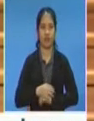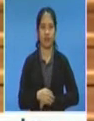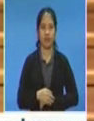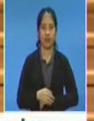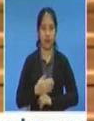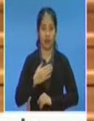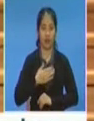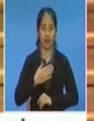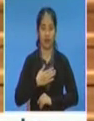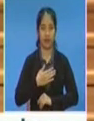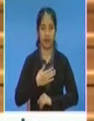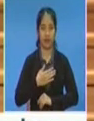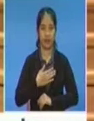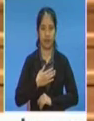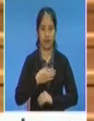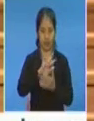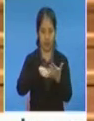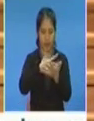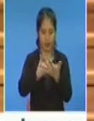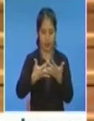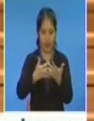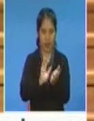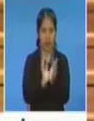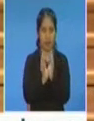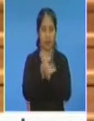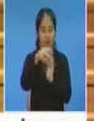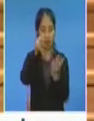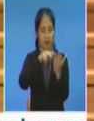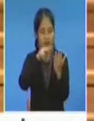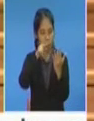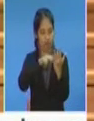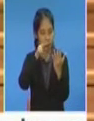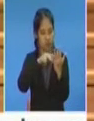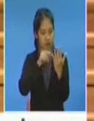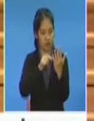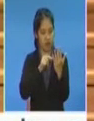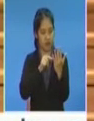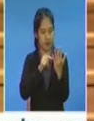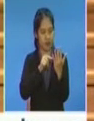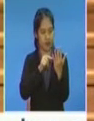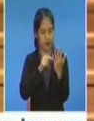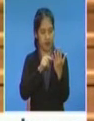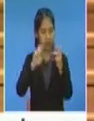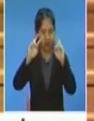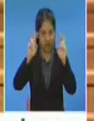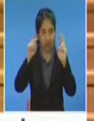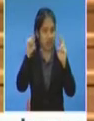ก็ผมได้อ่านแผนการปฏิรูปประเทศเรื่องนี้หลายเที่ยว